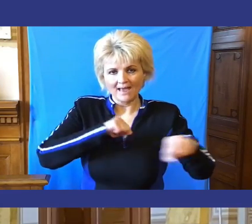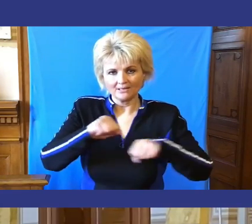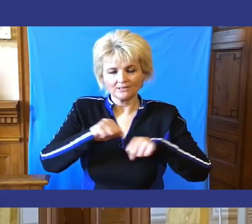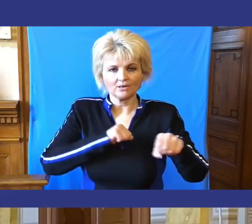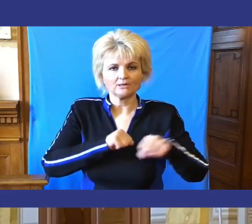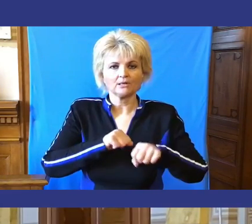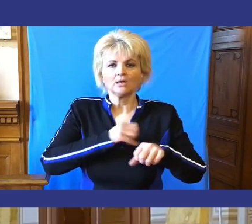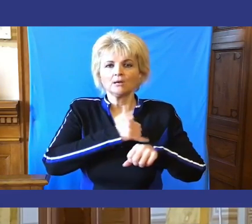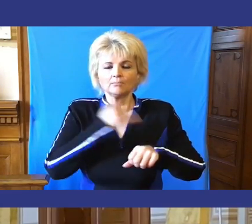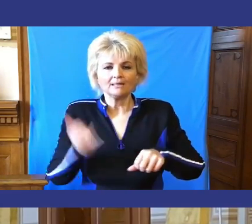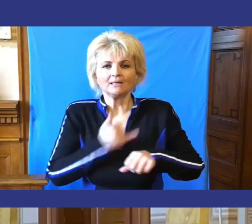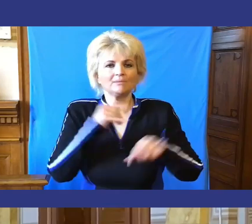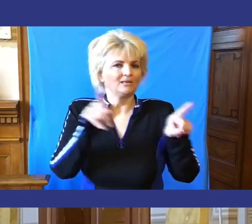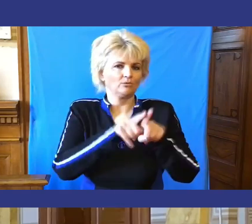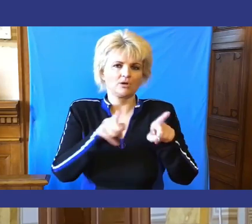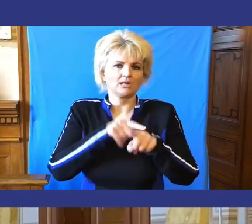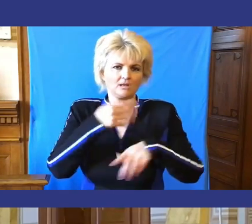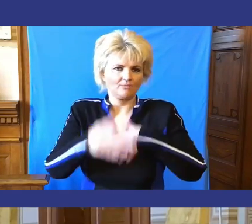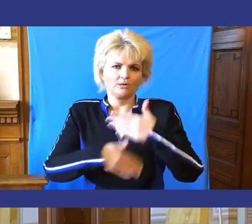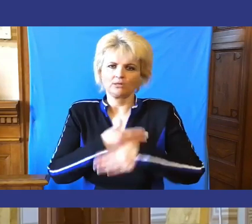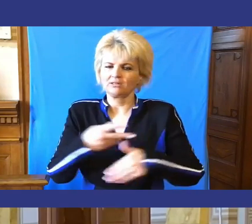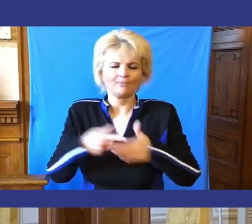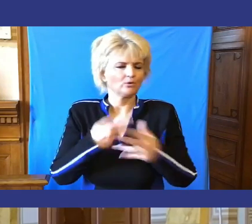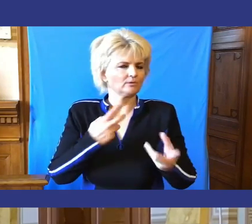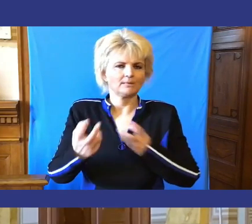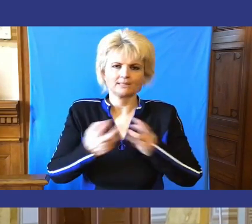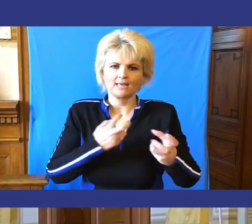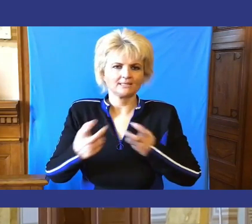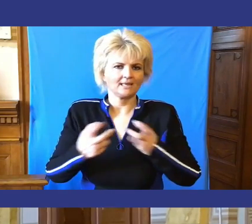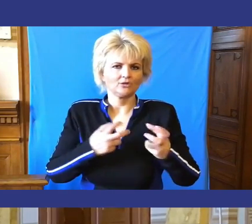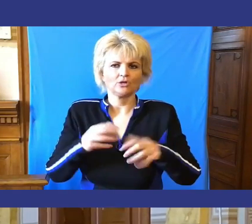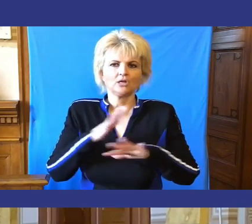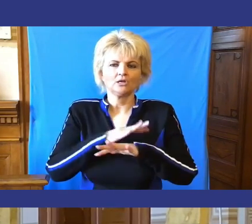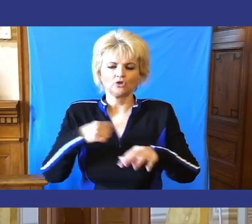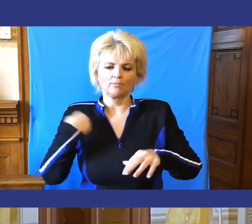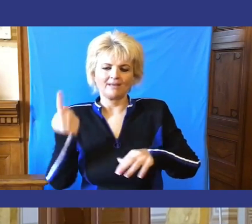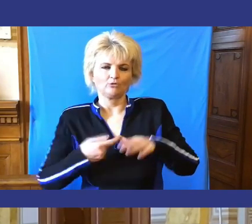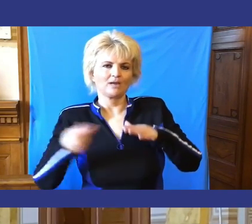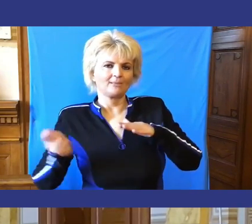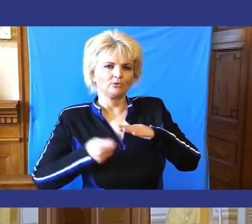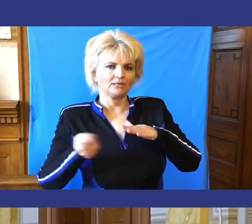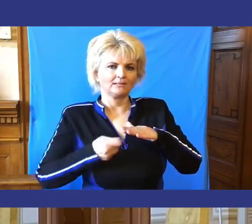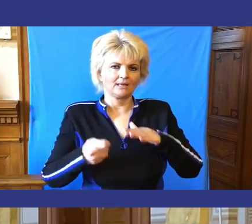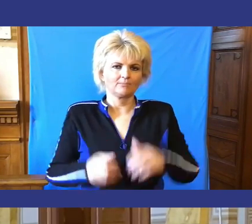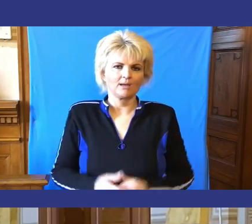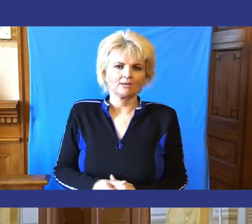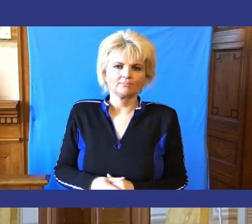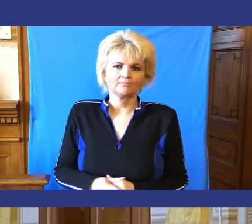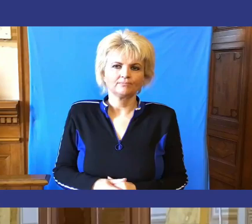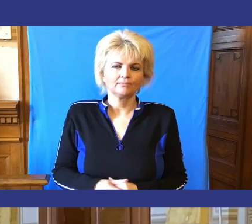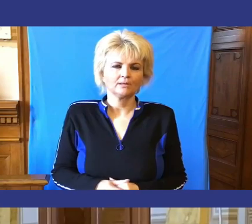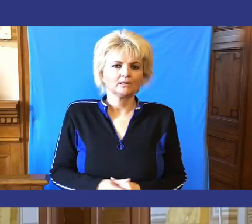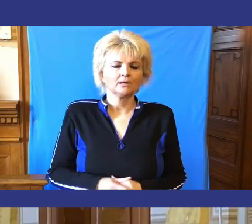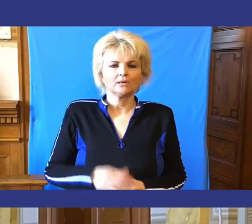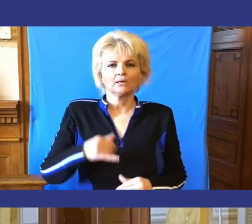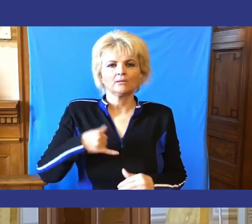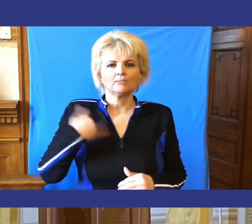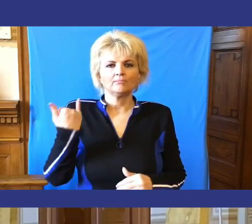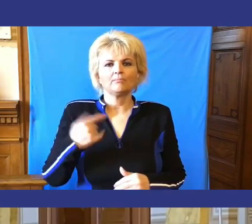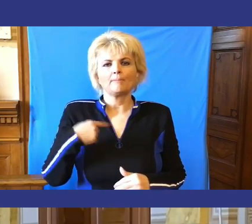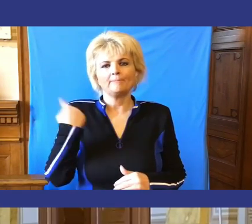esetben koncesziós eljárás folytatott le, és nem közbeszerzést. Csak bennünket büntettek meg ezért. És bennünket is csak